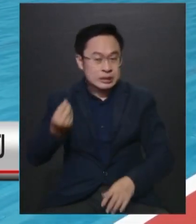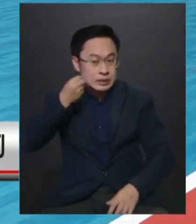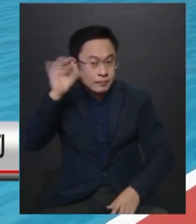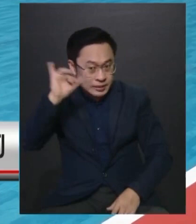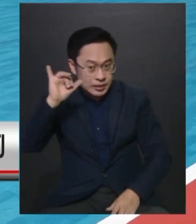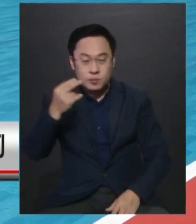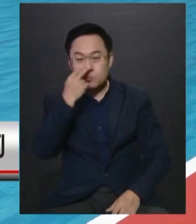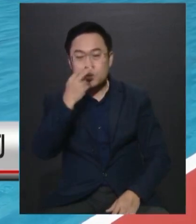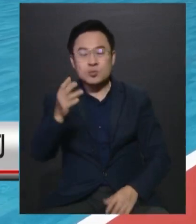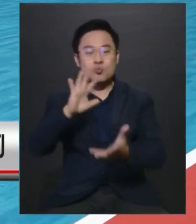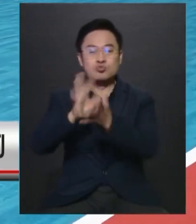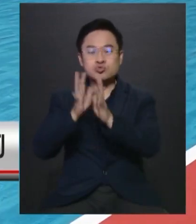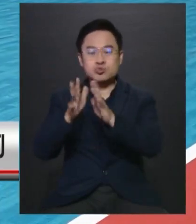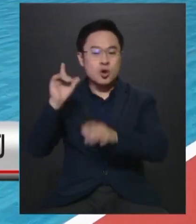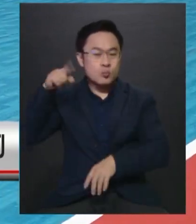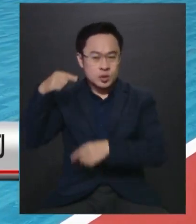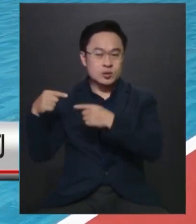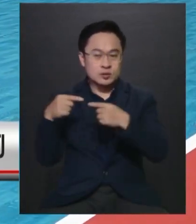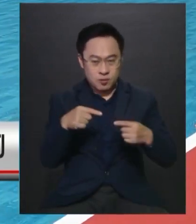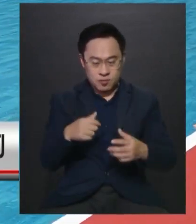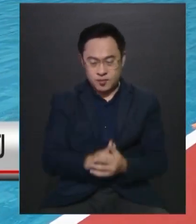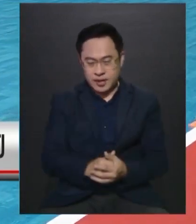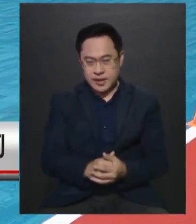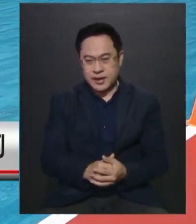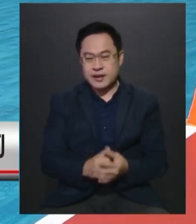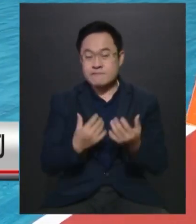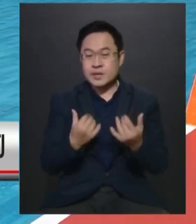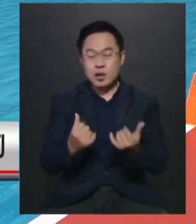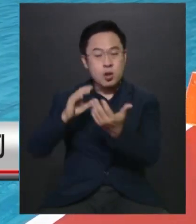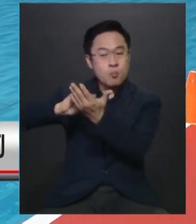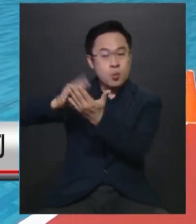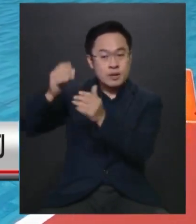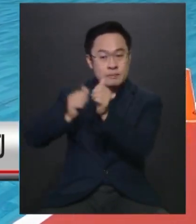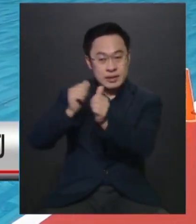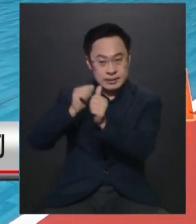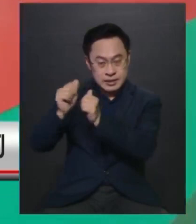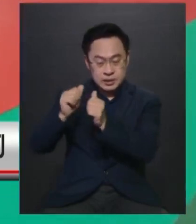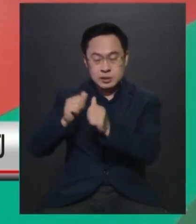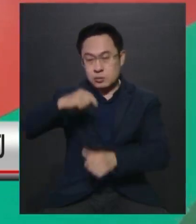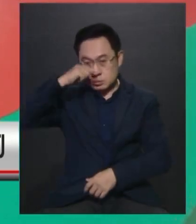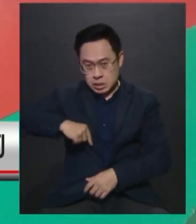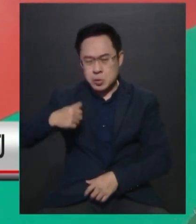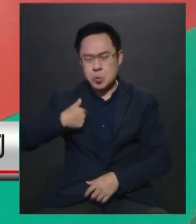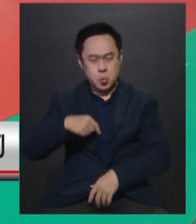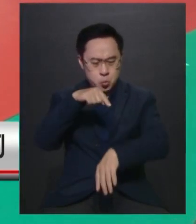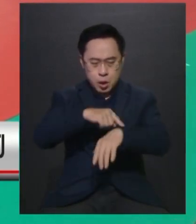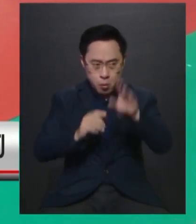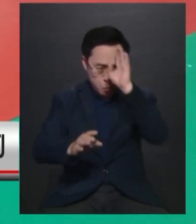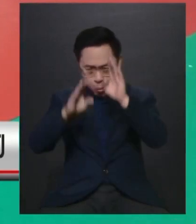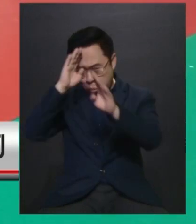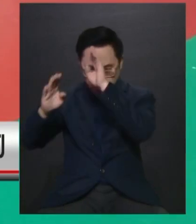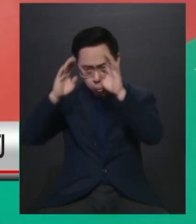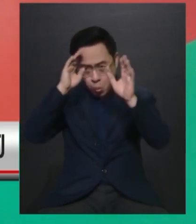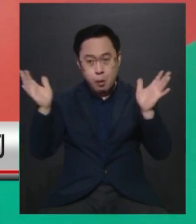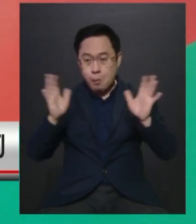หน่อยนะเราเคยเจอญี่ปุ่นมาแล้วชนะมาแล้วรอบหนึ่ง ใช่แล้วโปรแกรมการแข่งขันของนักกีฬาไทยนี่ก็ถี่ยิบนะถึงแม้